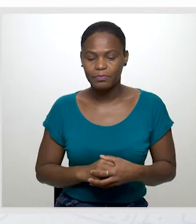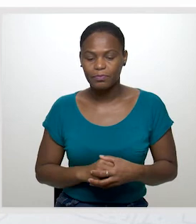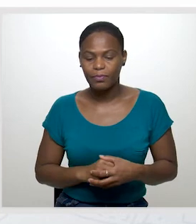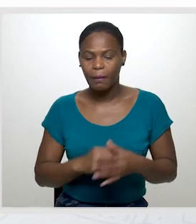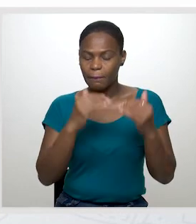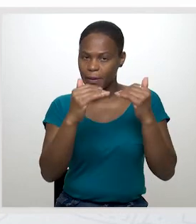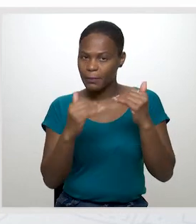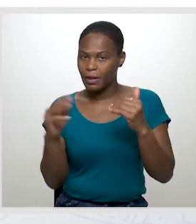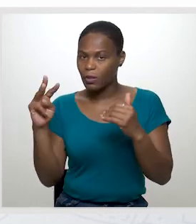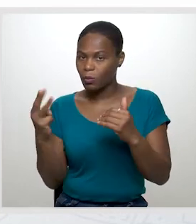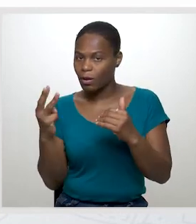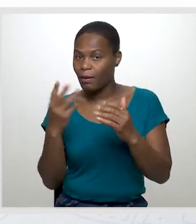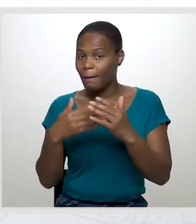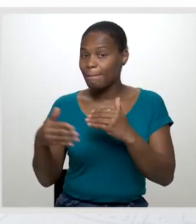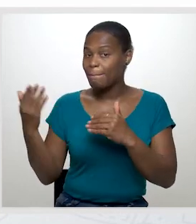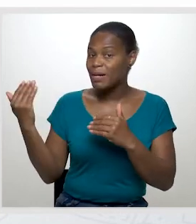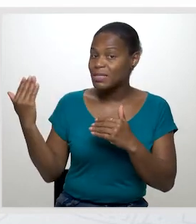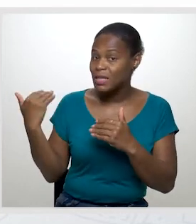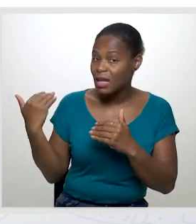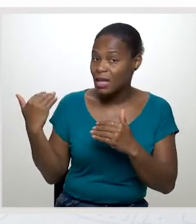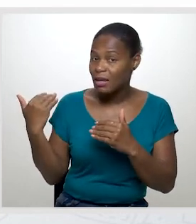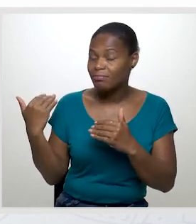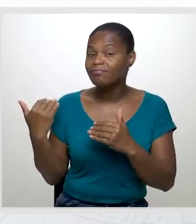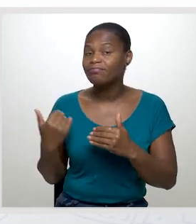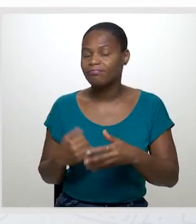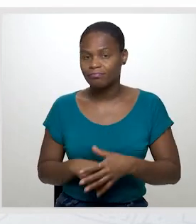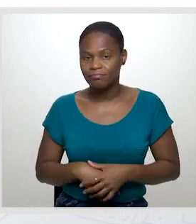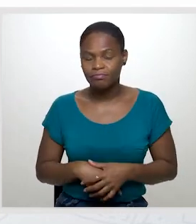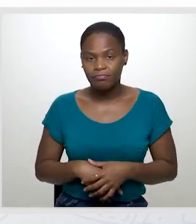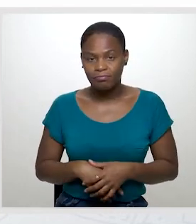Étape 3. Le passé, c'est dépassé?